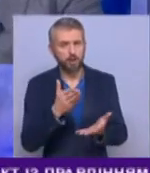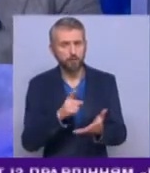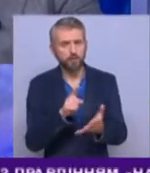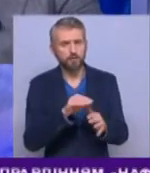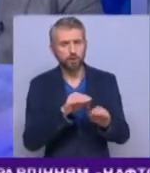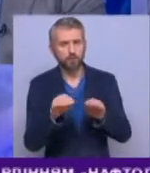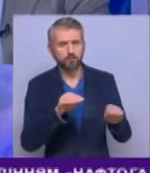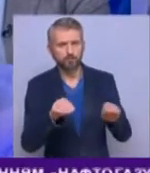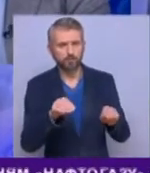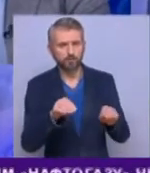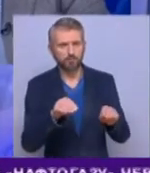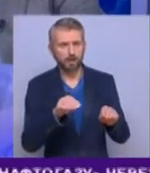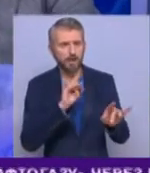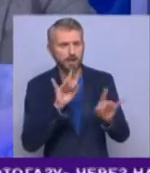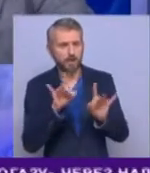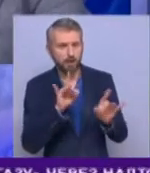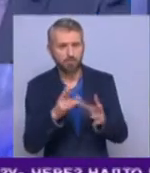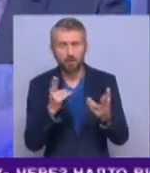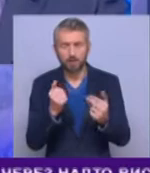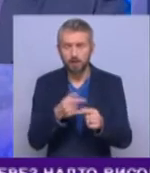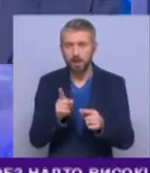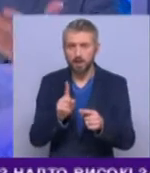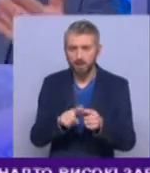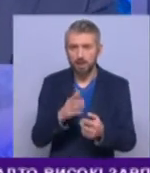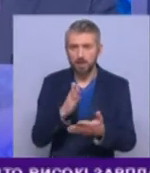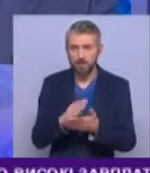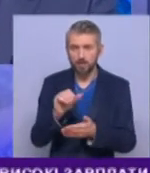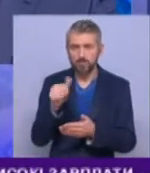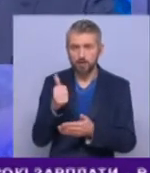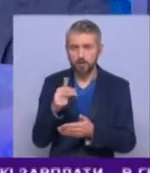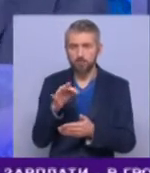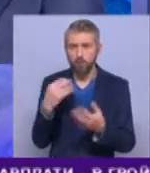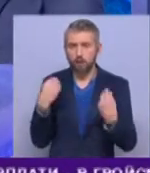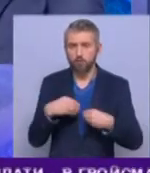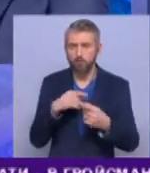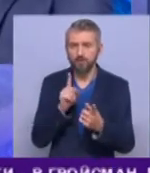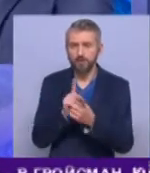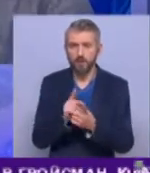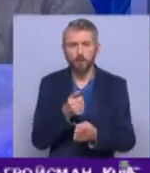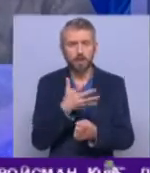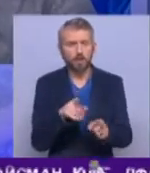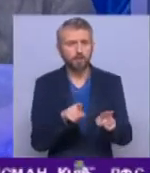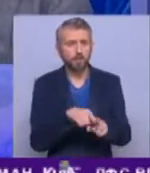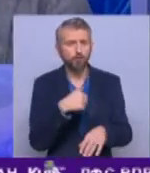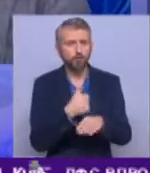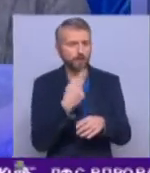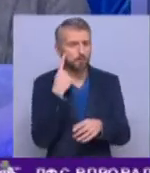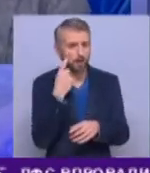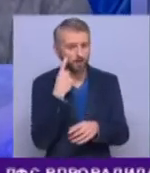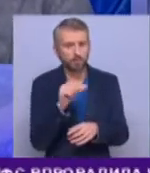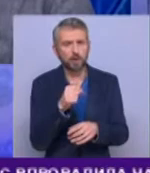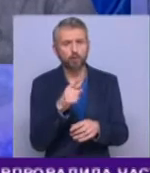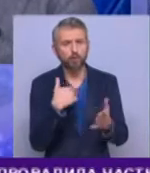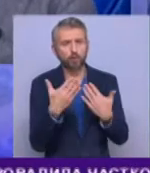розміщенням стихійної реклами. Ну, так, це і є, перші, якби, падьошки встрічають. Кілька таких основних меседжів. Перше, що